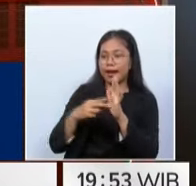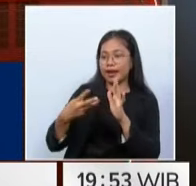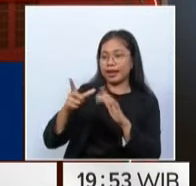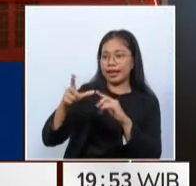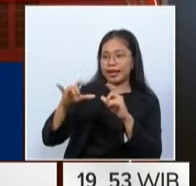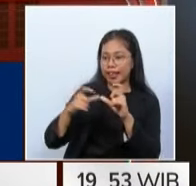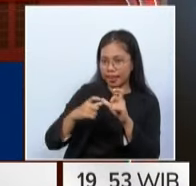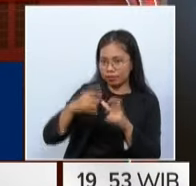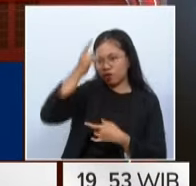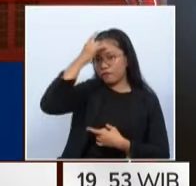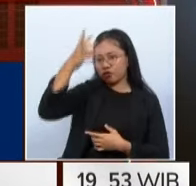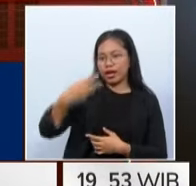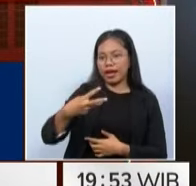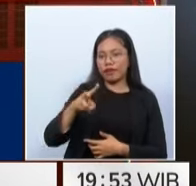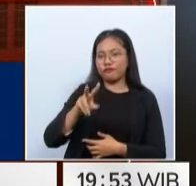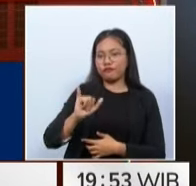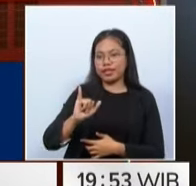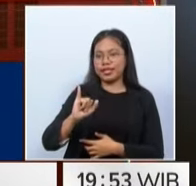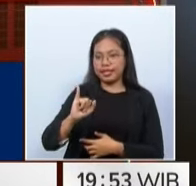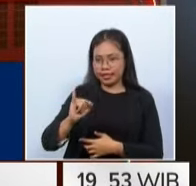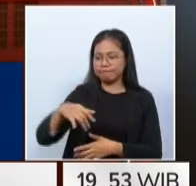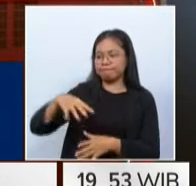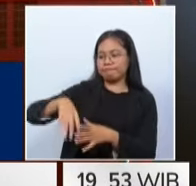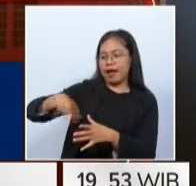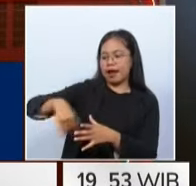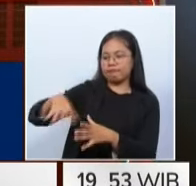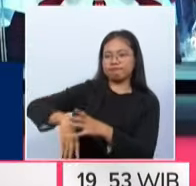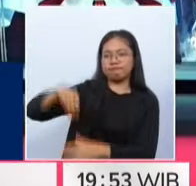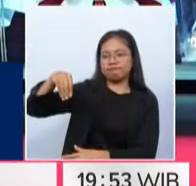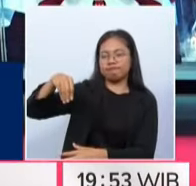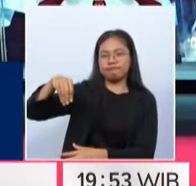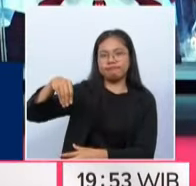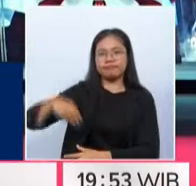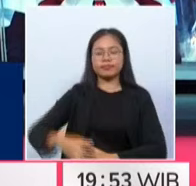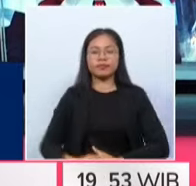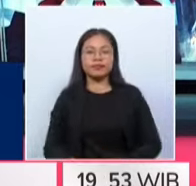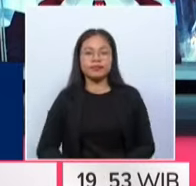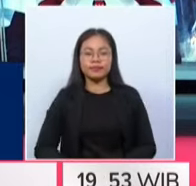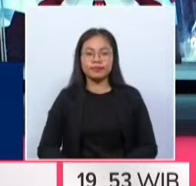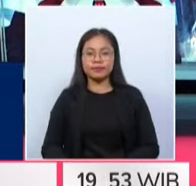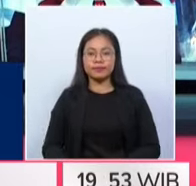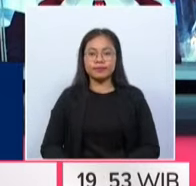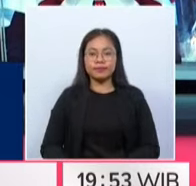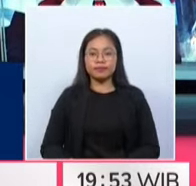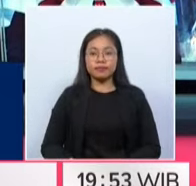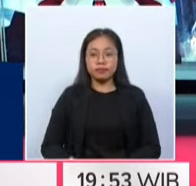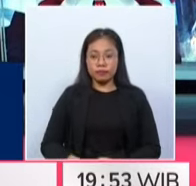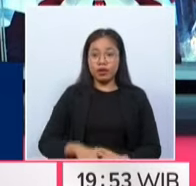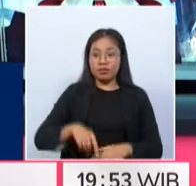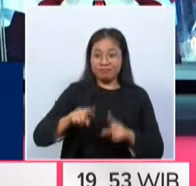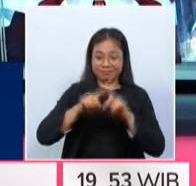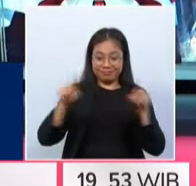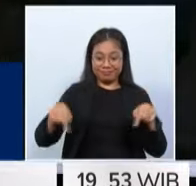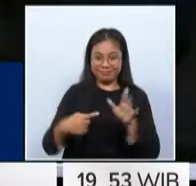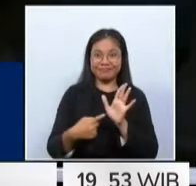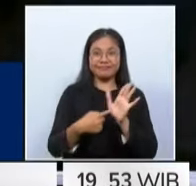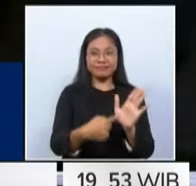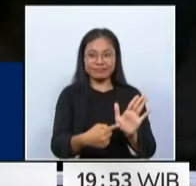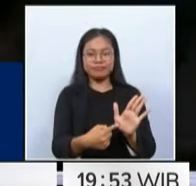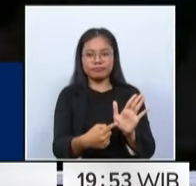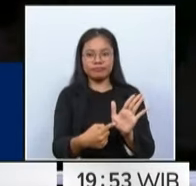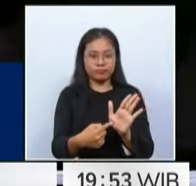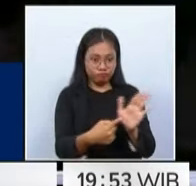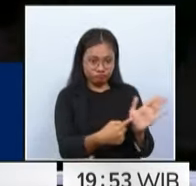Fitriani untuk mengambil pertanyaan subtema di dalam fishb dan diperlehatkan kepada seluruh hadirin moderator dan